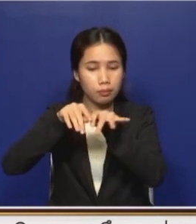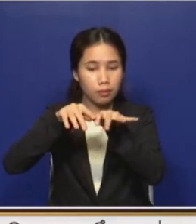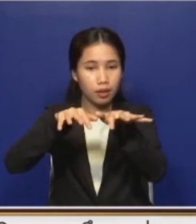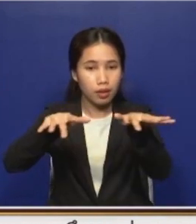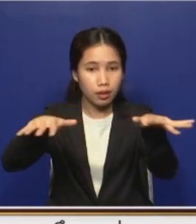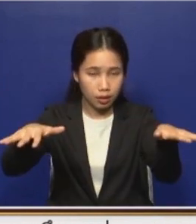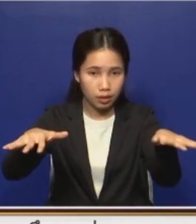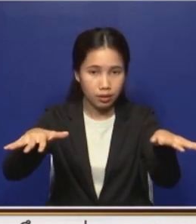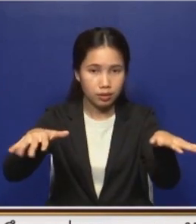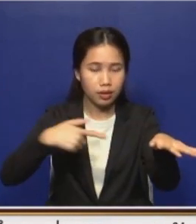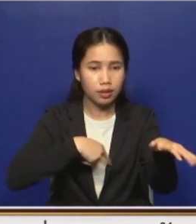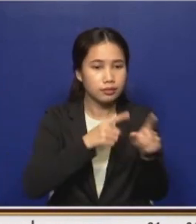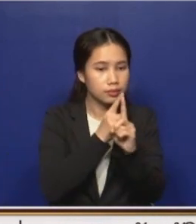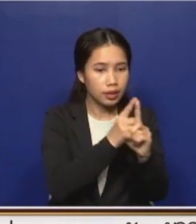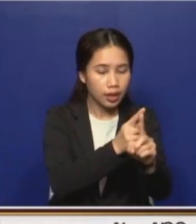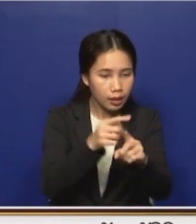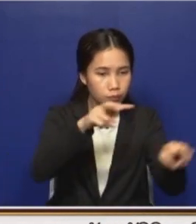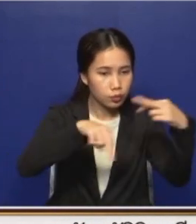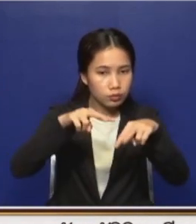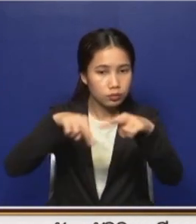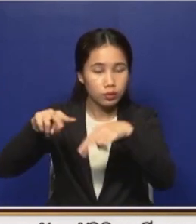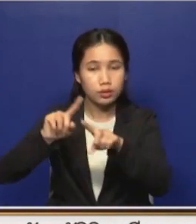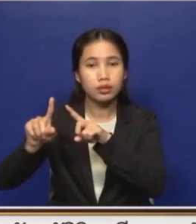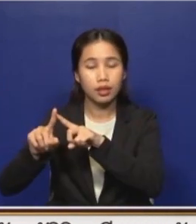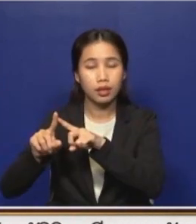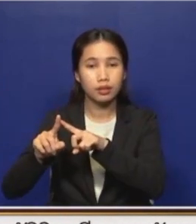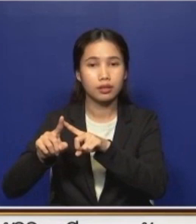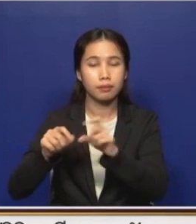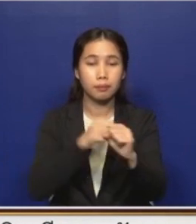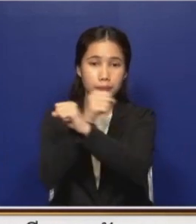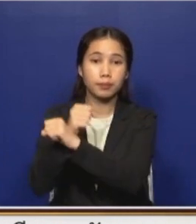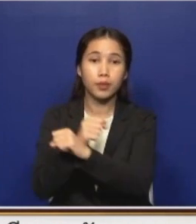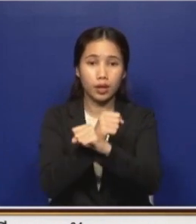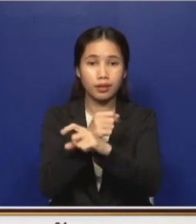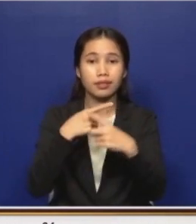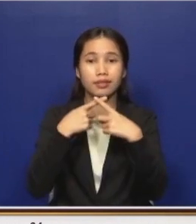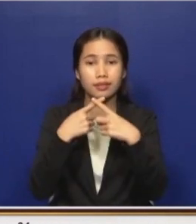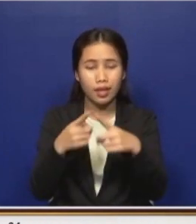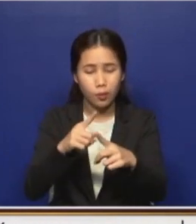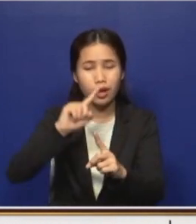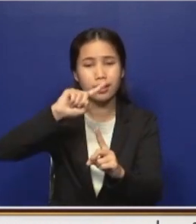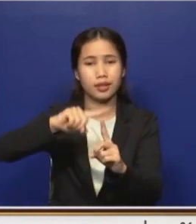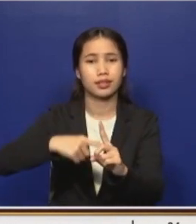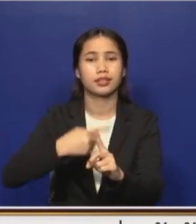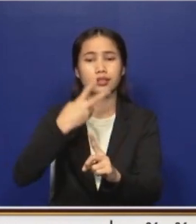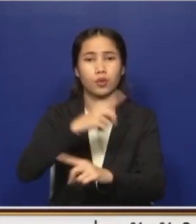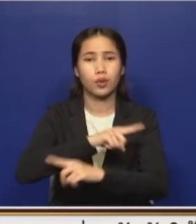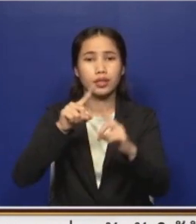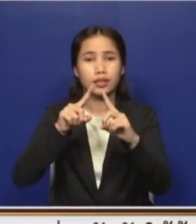25,111 คนท่านว่า 1,979 กับ 25,111 คนต่างกัน